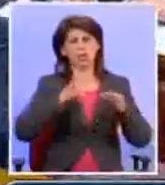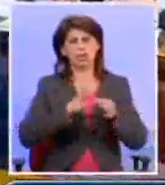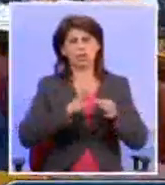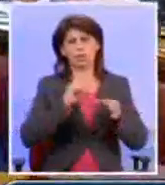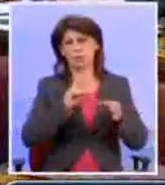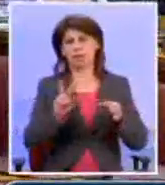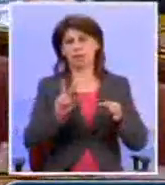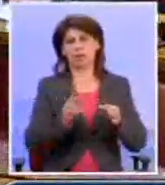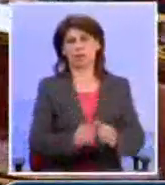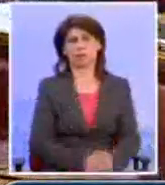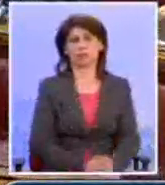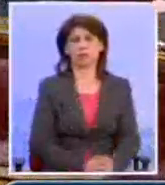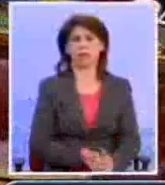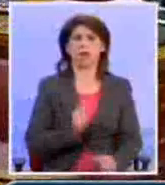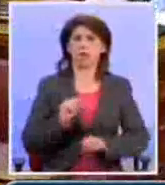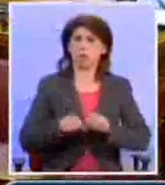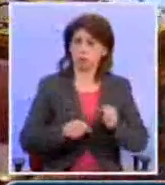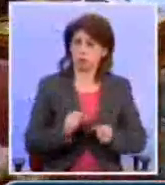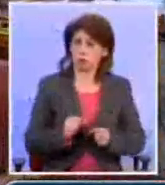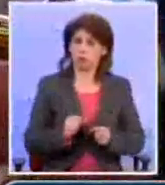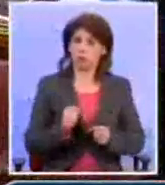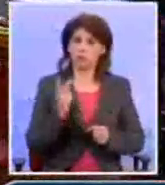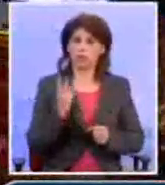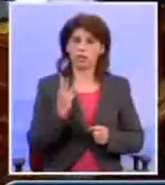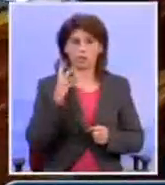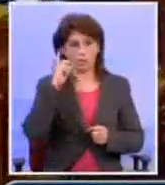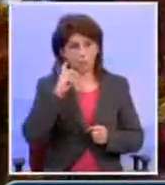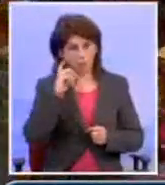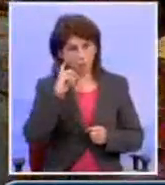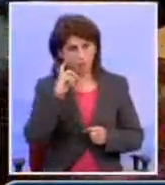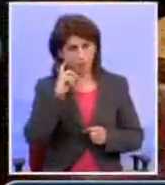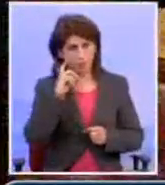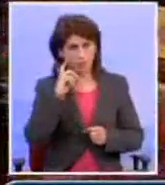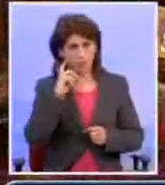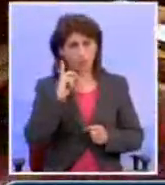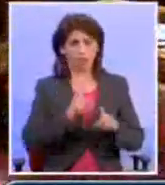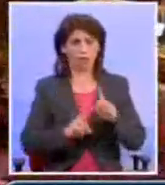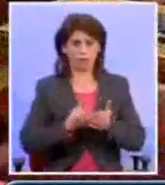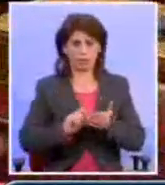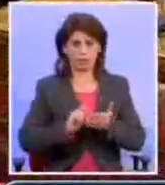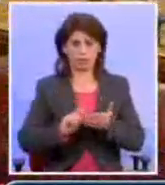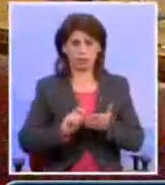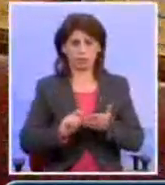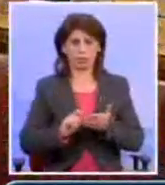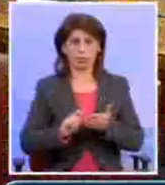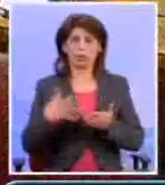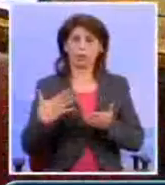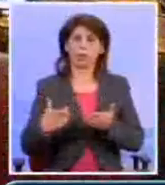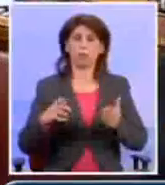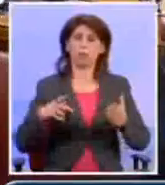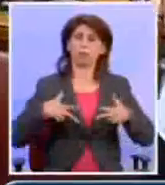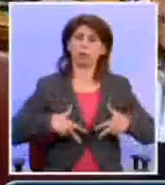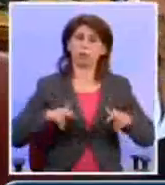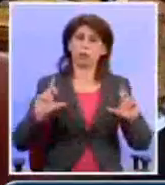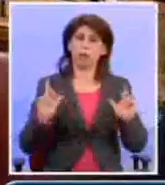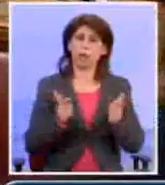ματιά. Θα προσπαθήσω με 2-3 σκέψεις και με κάποιες σημειώσεις που έχουμε πάρει από το Υπουργείο Εθνικής